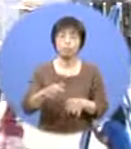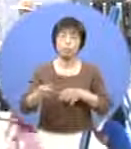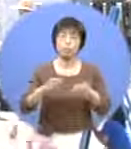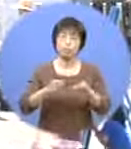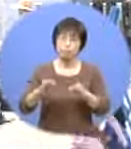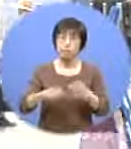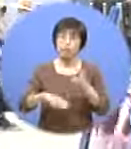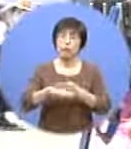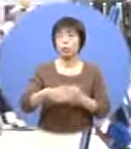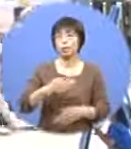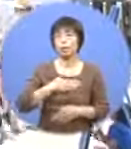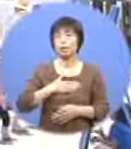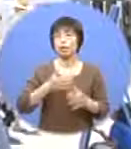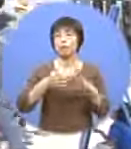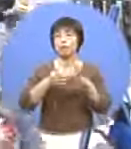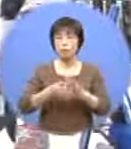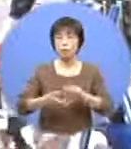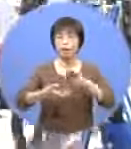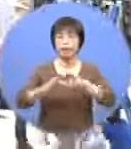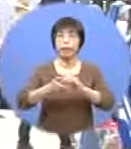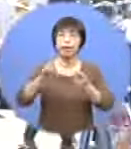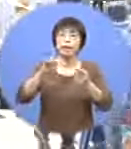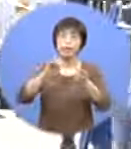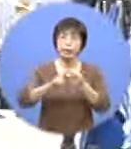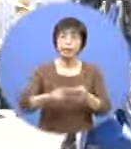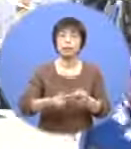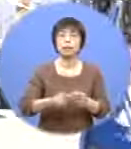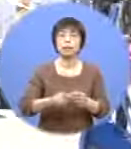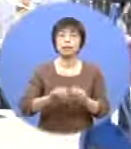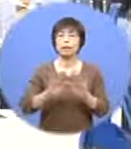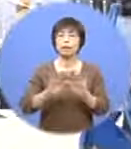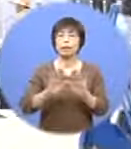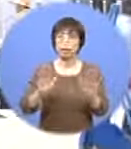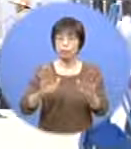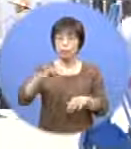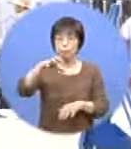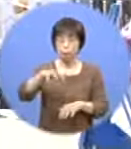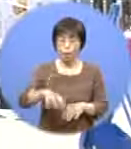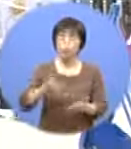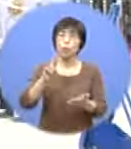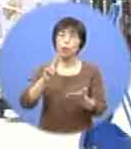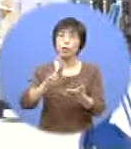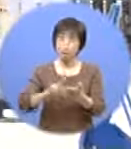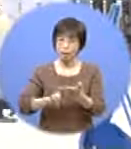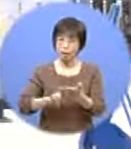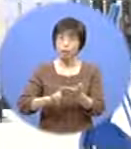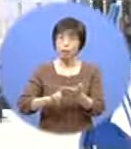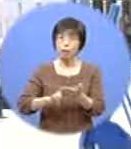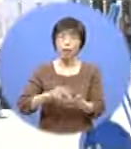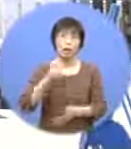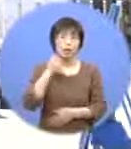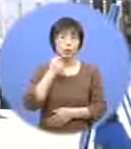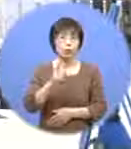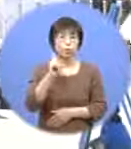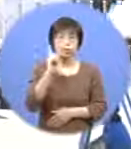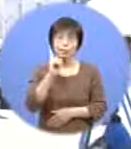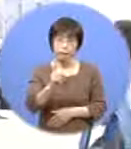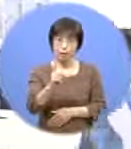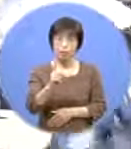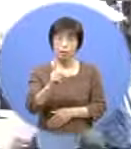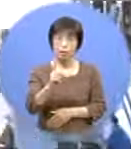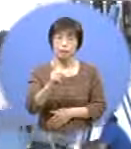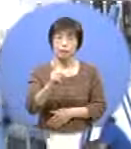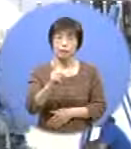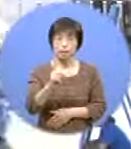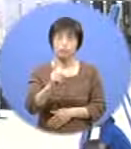で、今度はもう定期開催っていいますか、一箇所に場所を決めて、まあ、あの月に1回とかあ